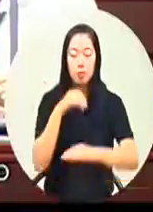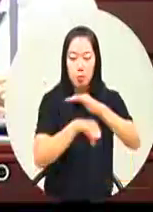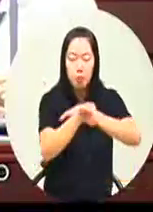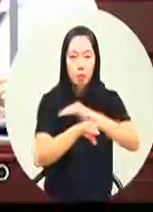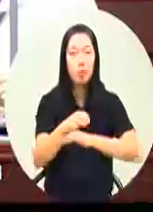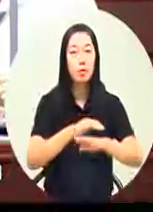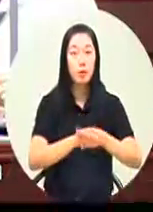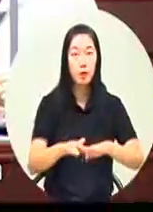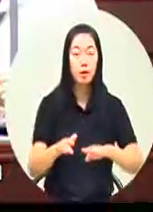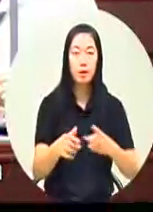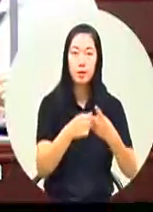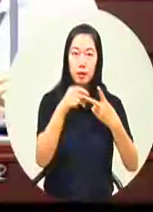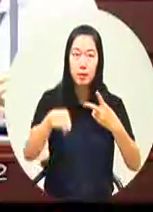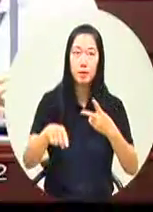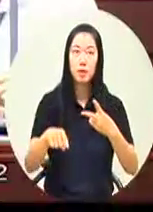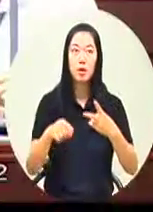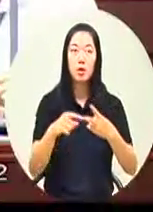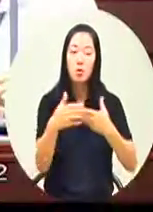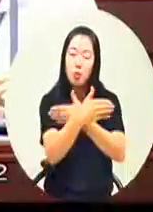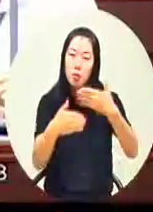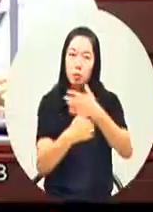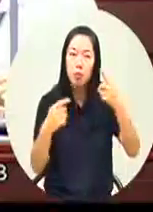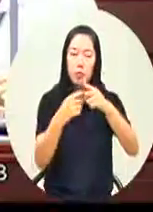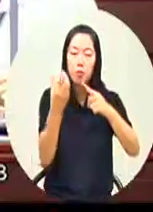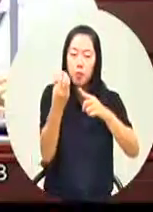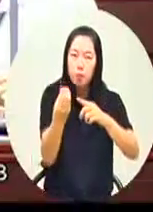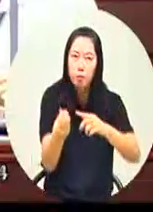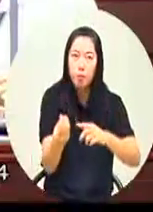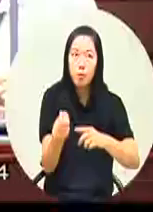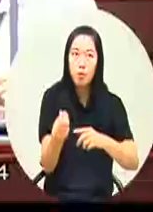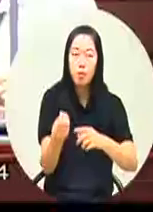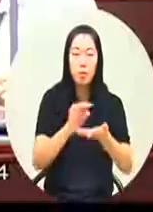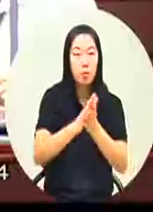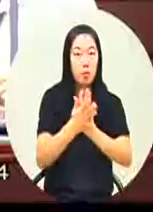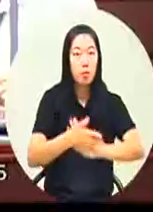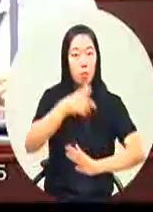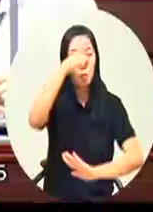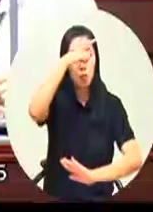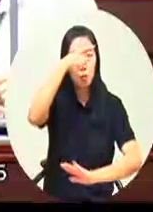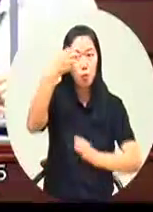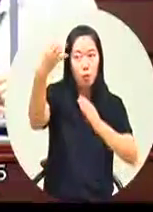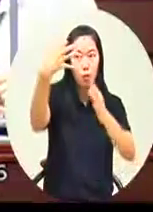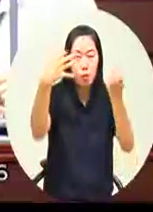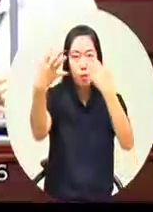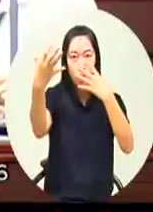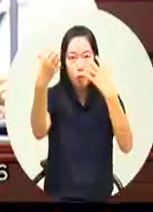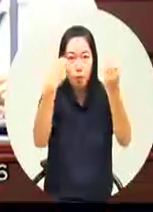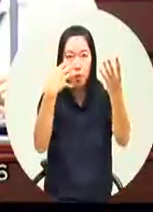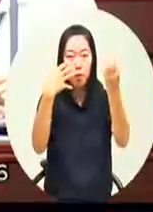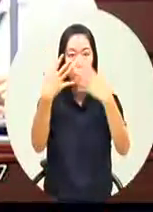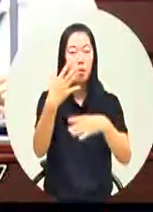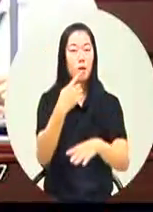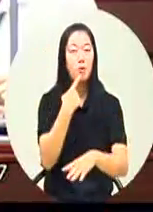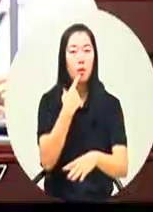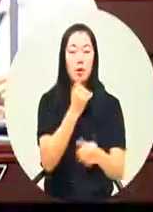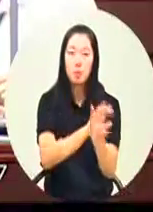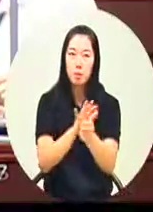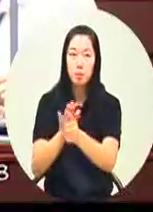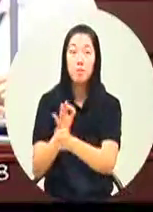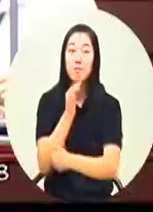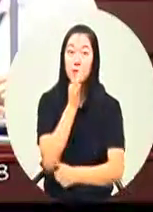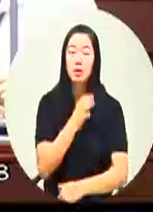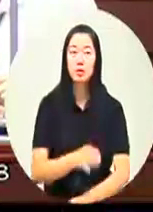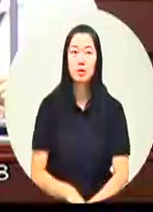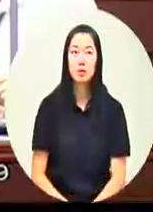第二个当然是说，因为它流量比较低，所以变成是闪光，大家变成是互相警示，这样应该就可以足够来服务这样的一个需求